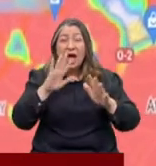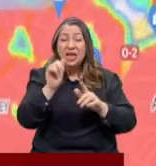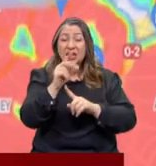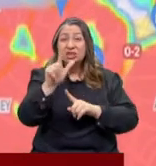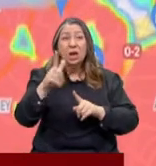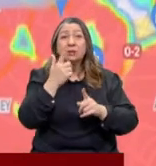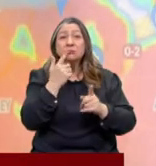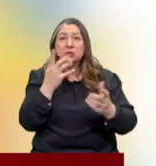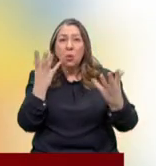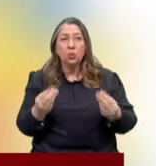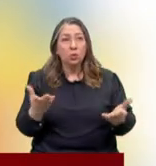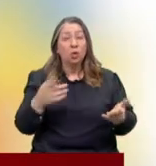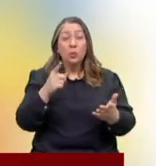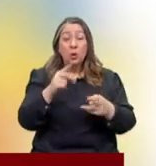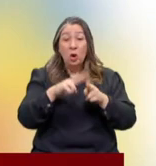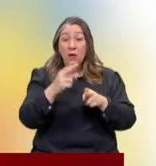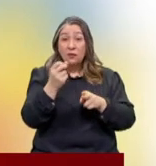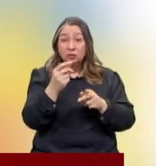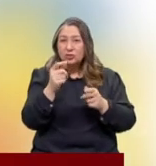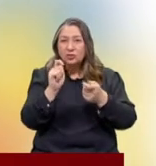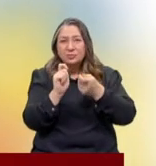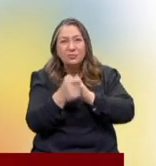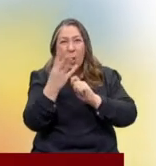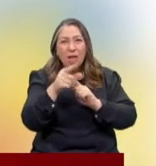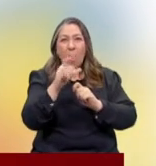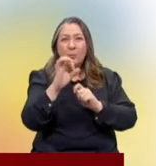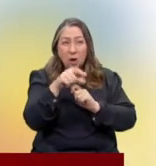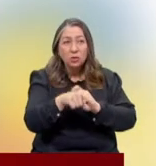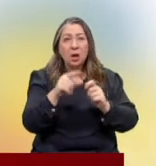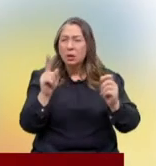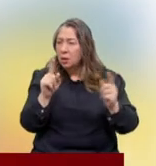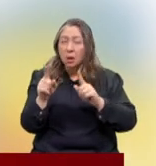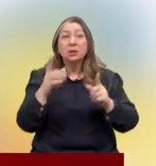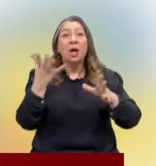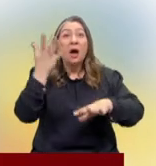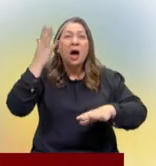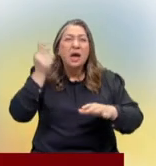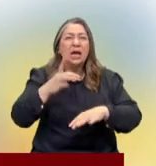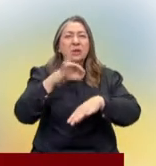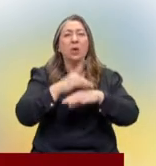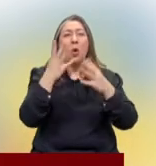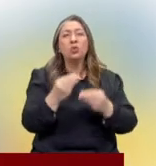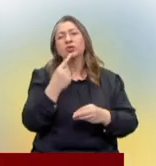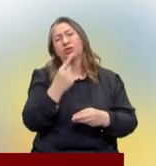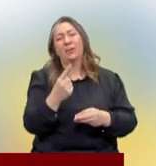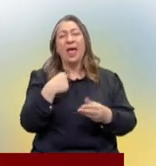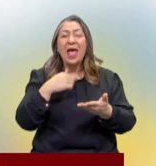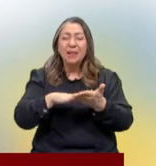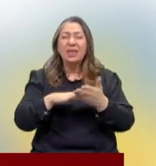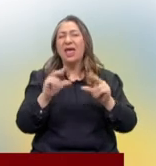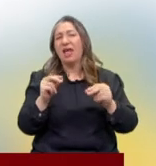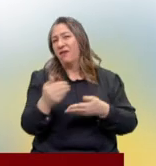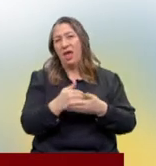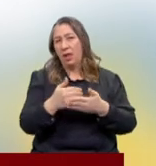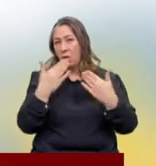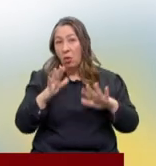ilçede kırmızıya döndü. Bu varyantın diğer varyantlarla karşılaştırıldığında daha az hasta ettiğini söyleyebilmek için elimizde yeterli